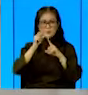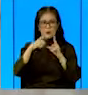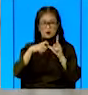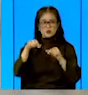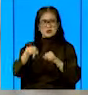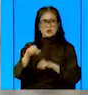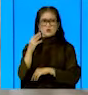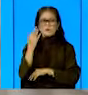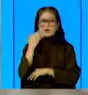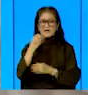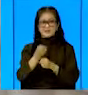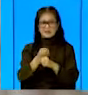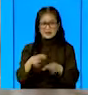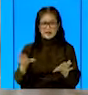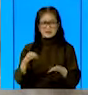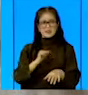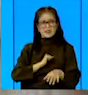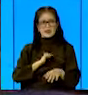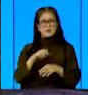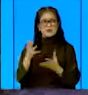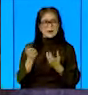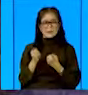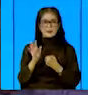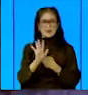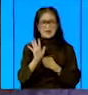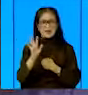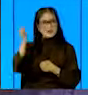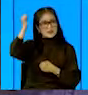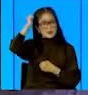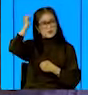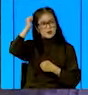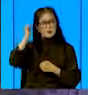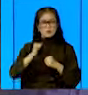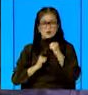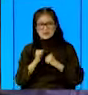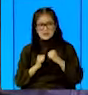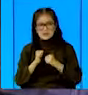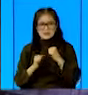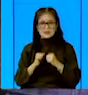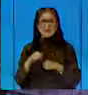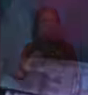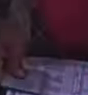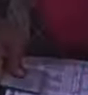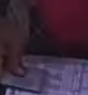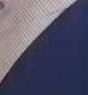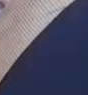gratis. Khawatir tidak kebagian beras 10 kg, ibu-ibu ini saling berdesakan. Mereka bahkan rela